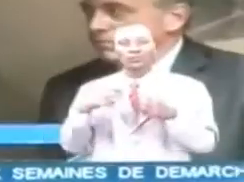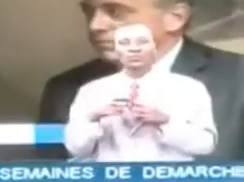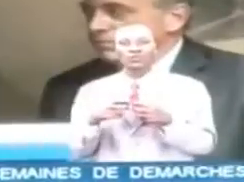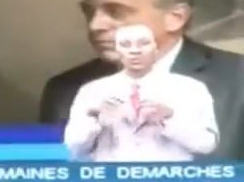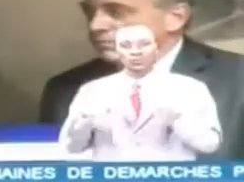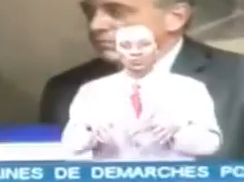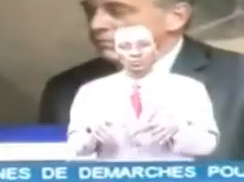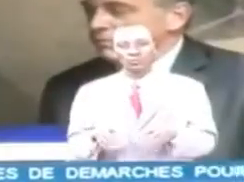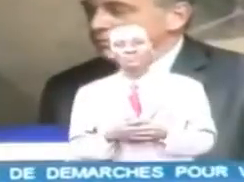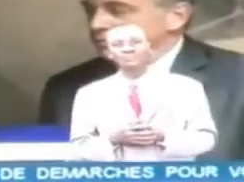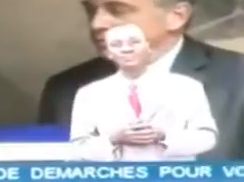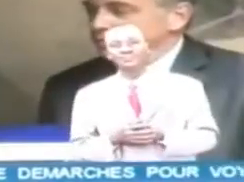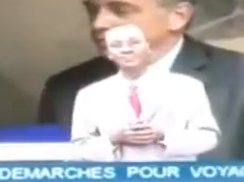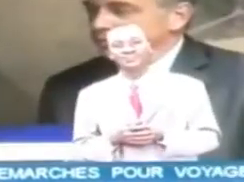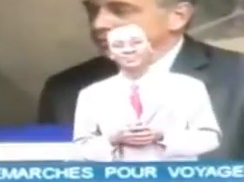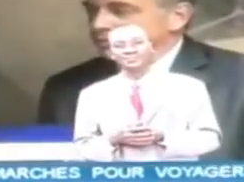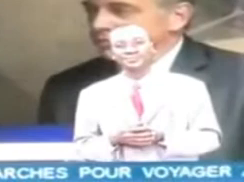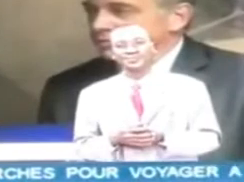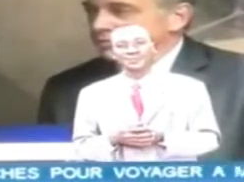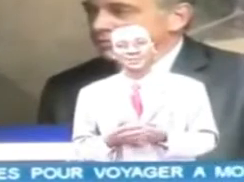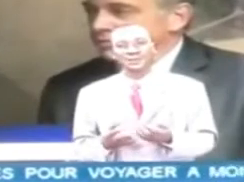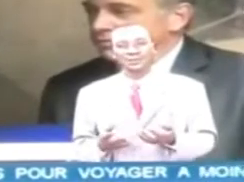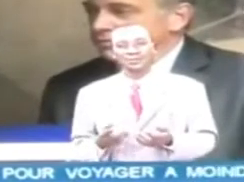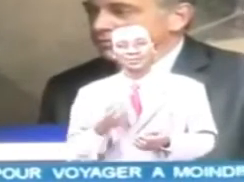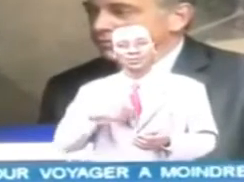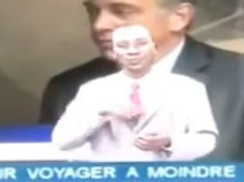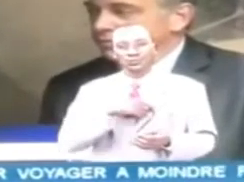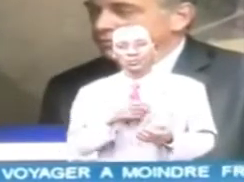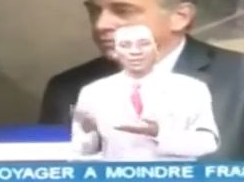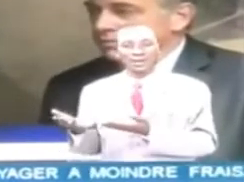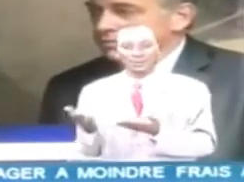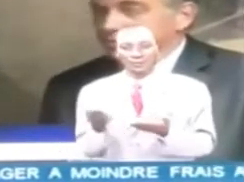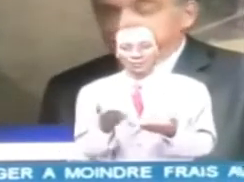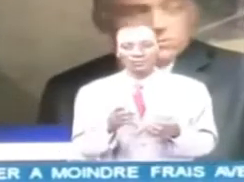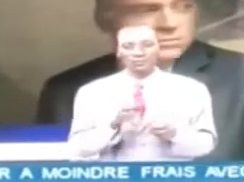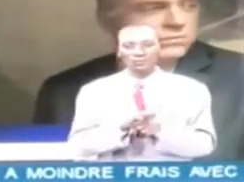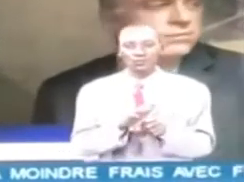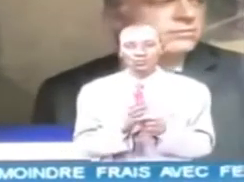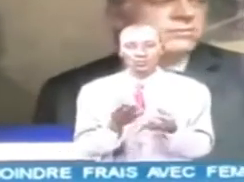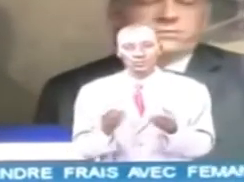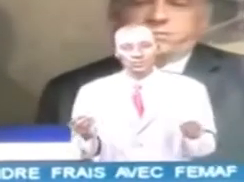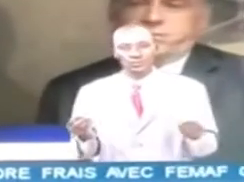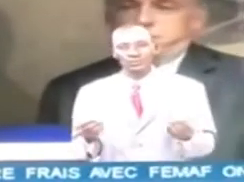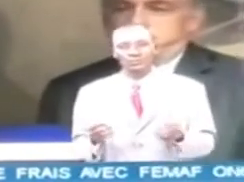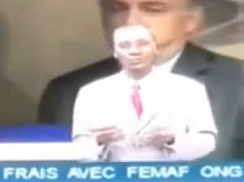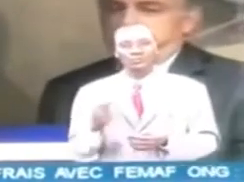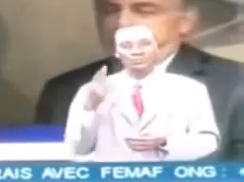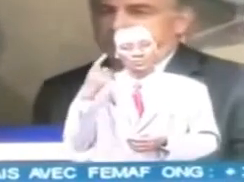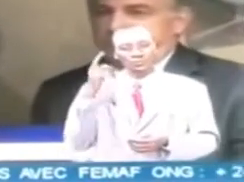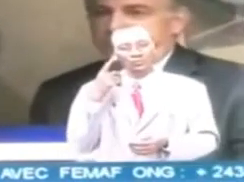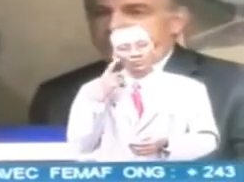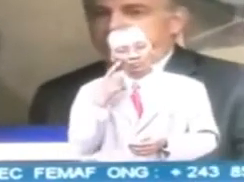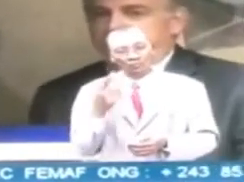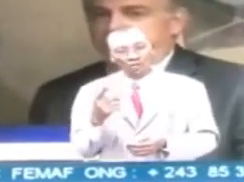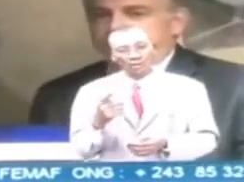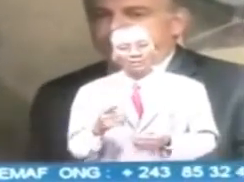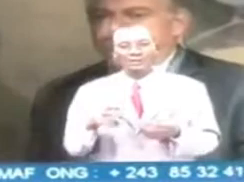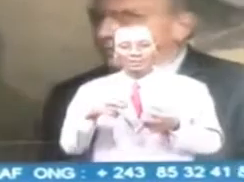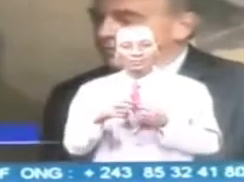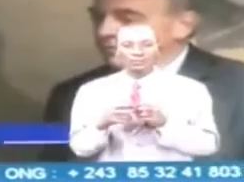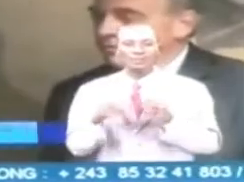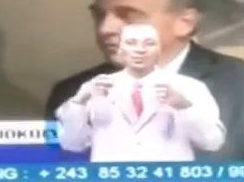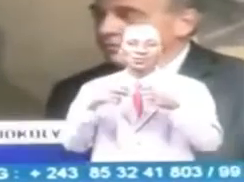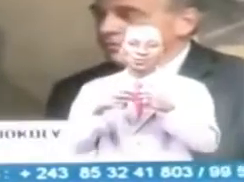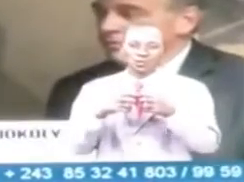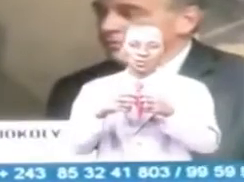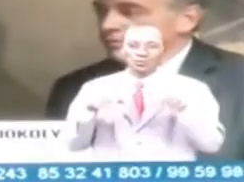conversation, c'est précisément proposer une solution d'électrification de proximité, répondre à cette problématique d'accès à l'énergie. Donc on